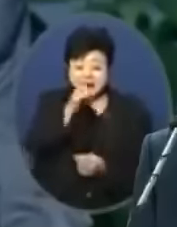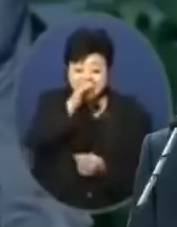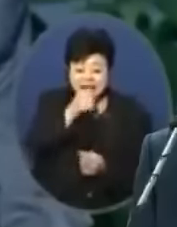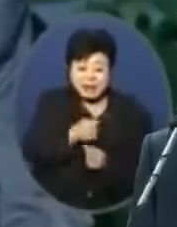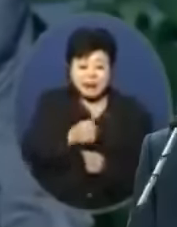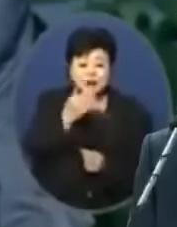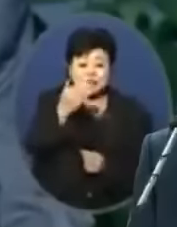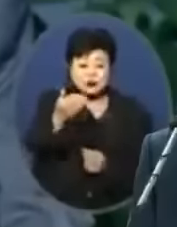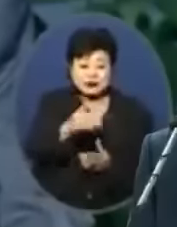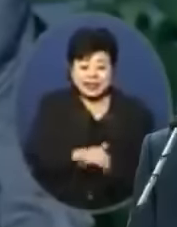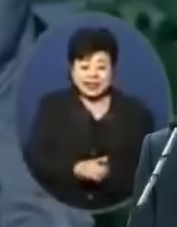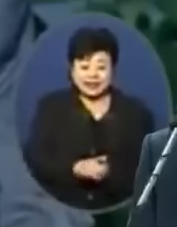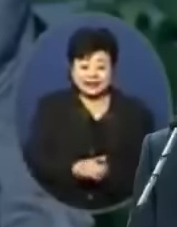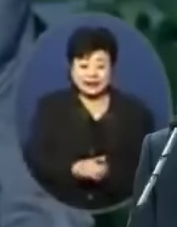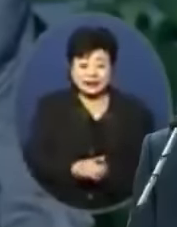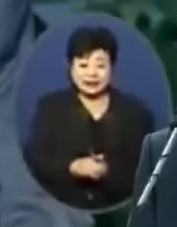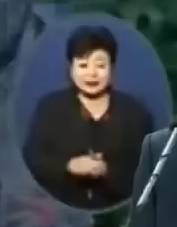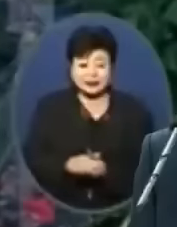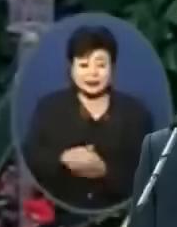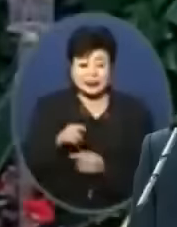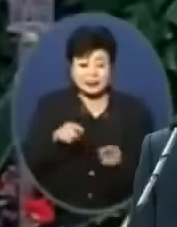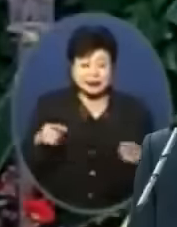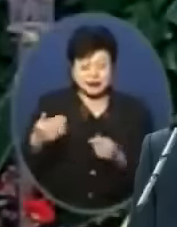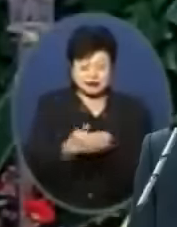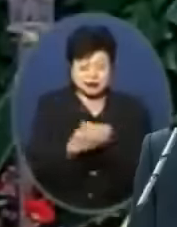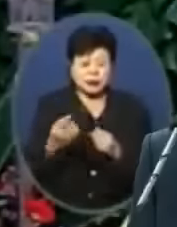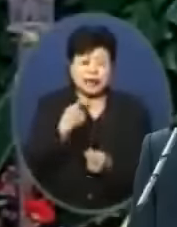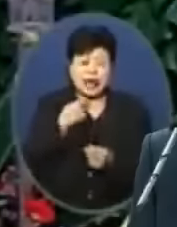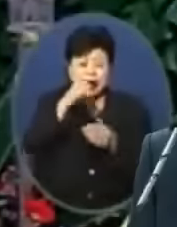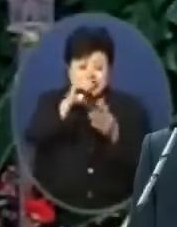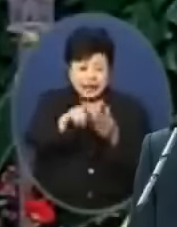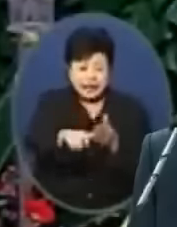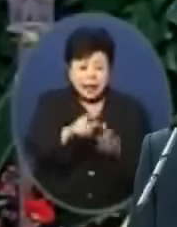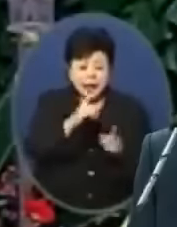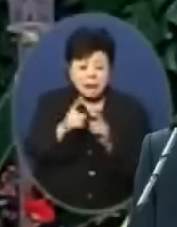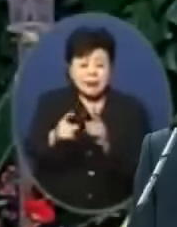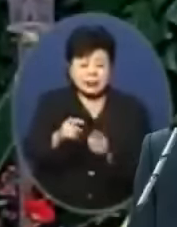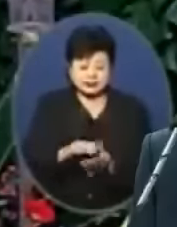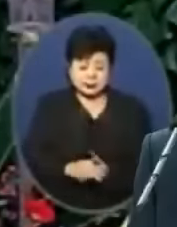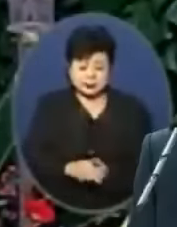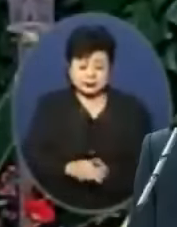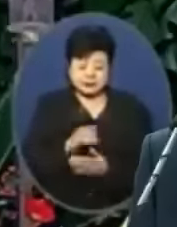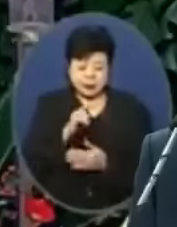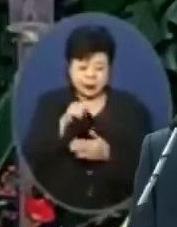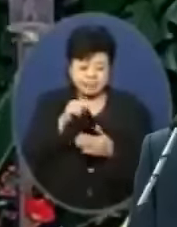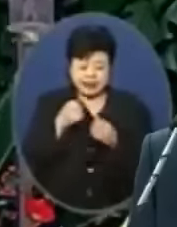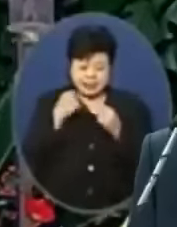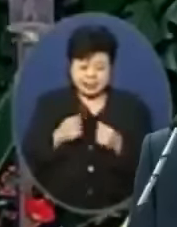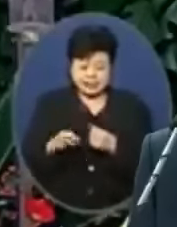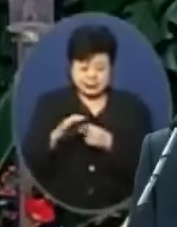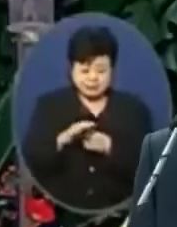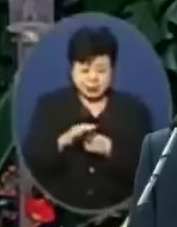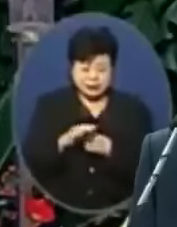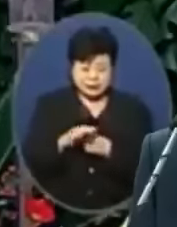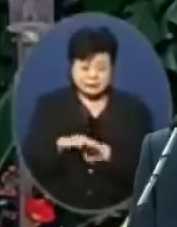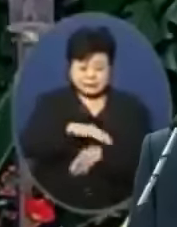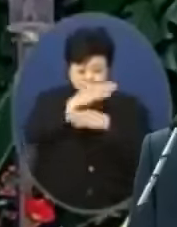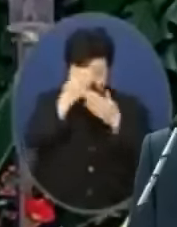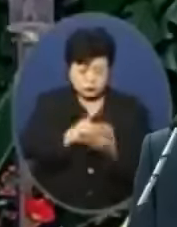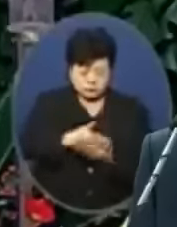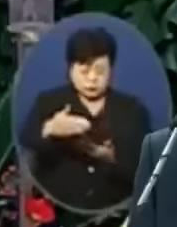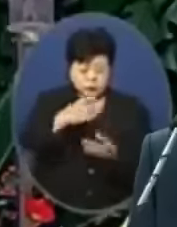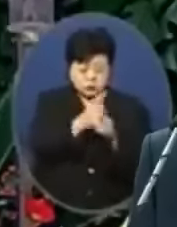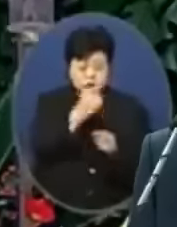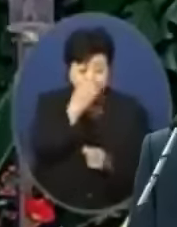하는 것입니다. 사방으로 우겨삼을 당하여도 말씀이 우리 마음속에 계시면 파죽지세로